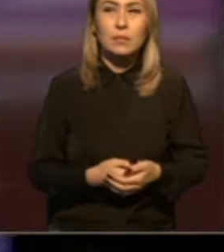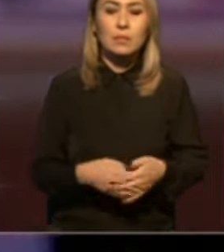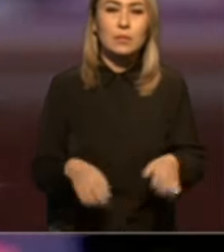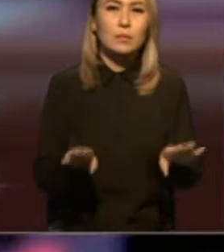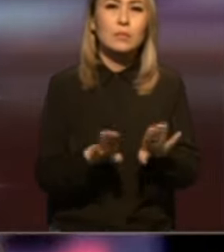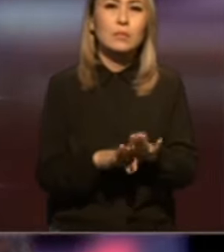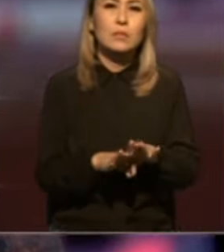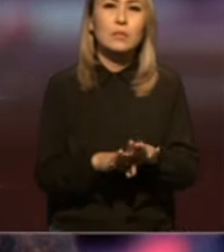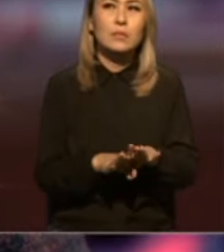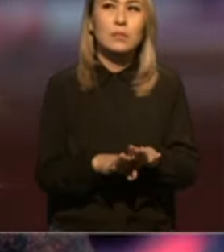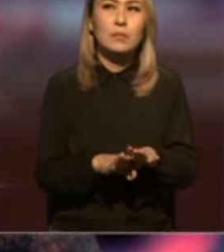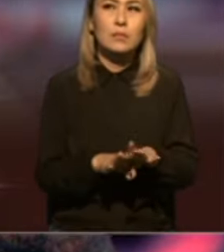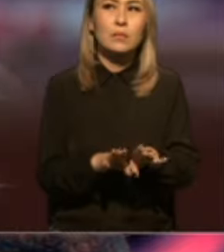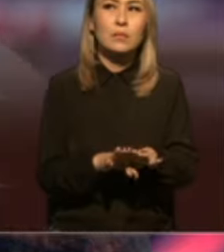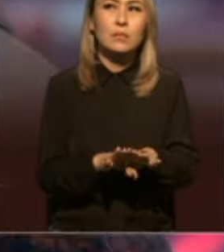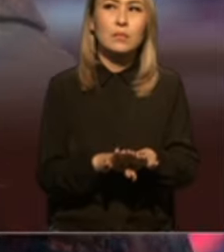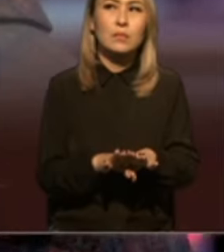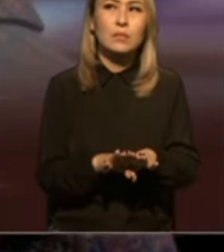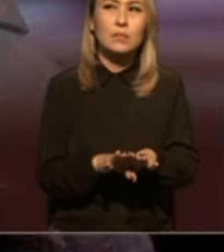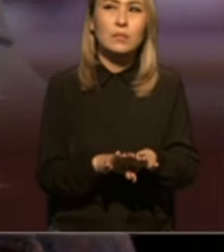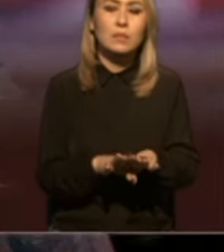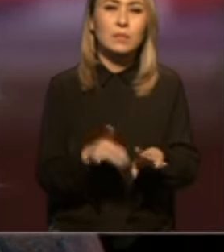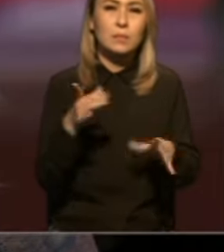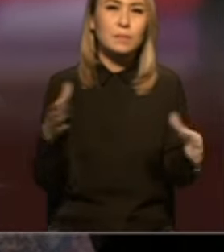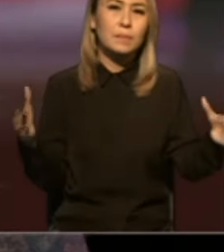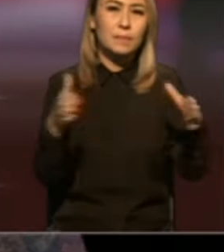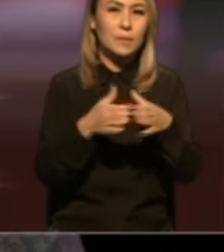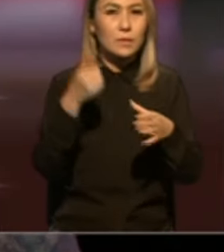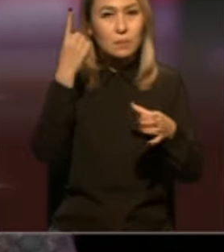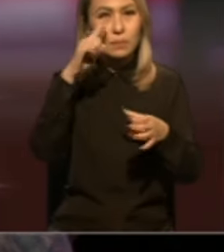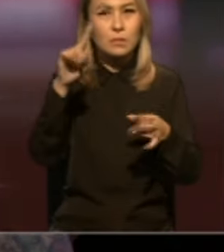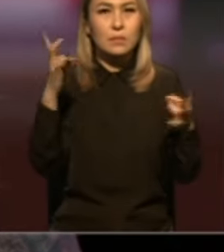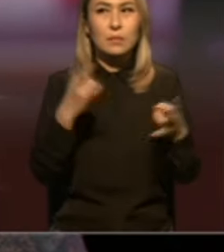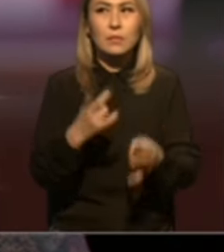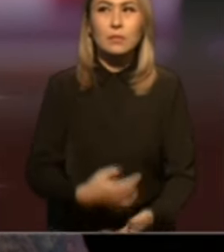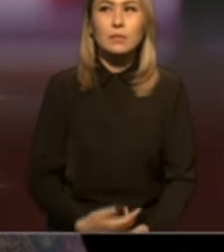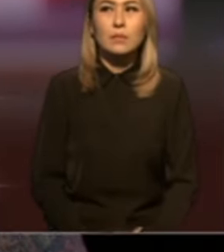жерде бір осындай бір тұтастық идея болу керек деп ойлаймын.